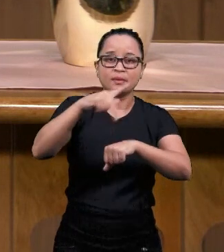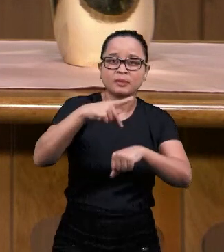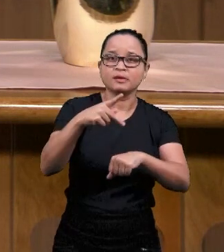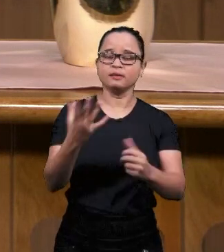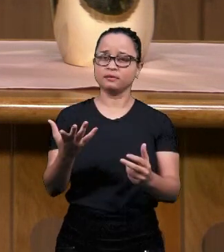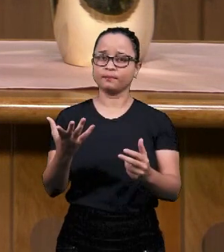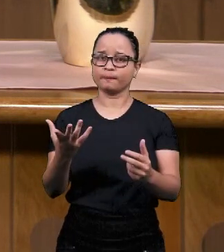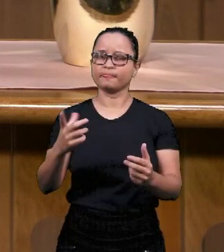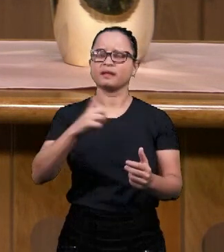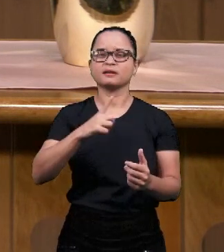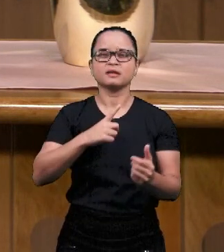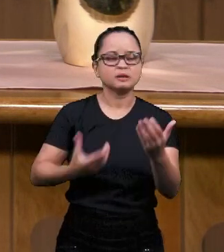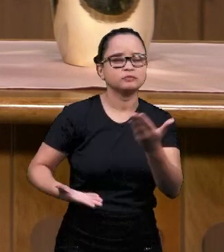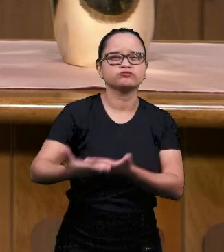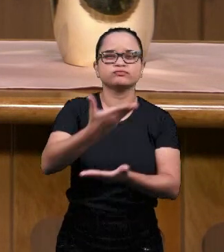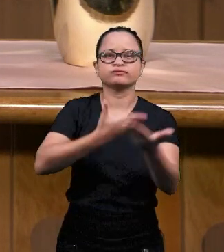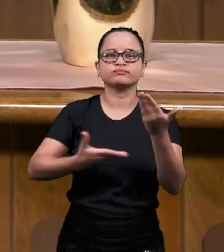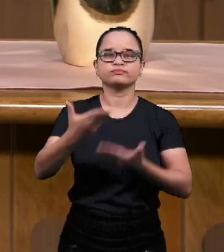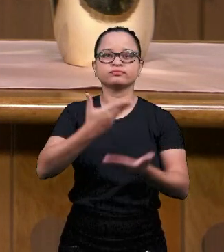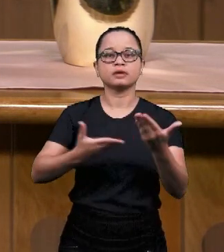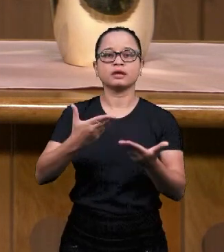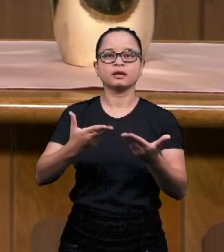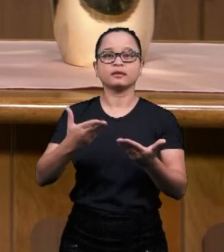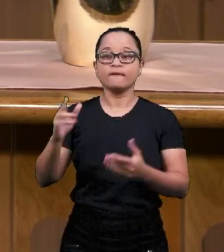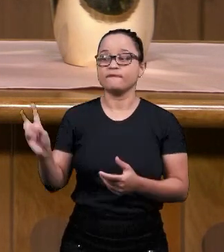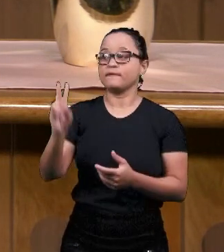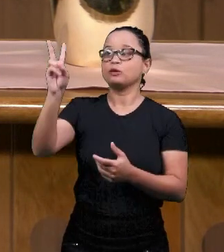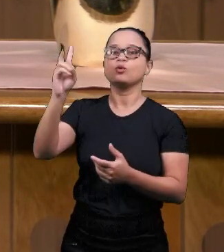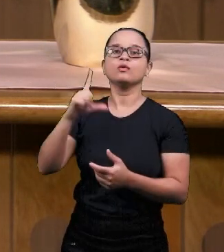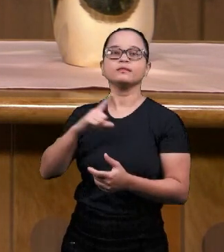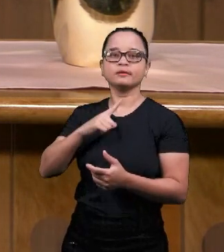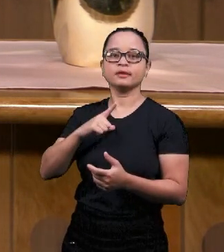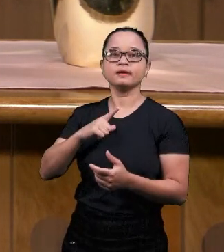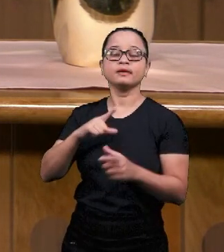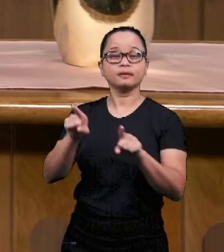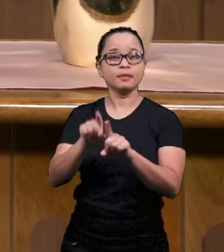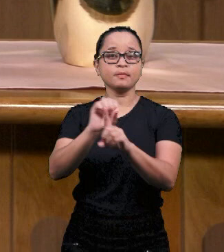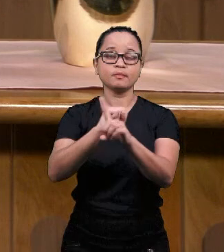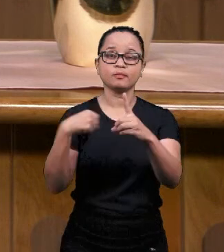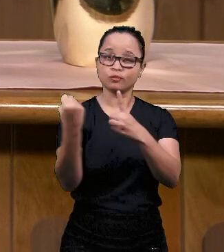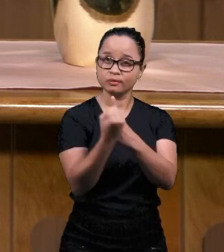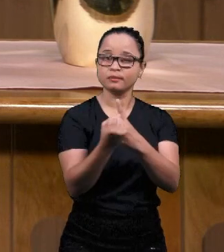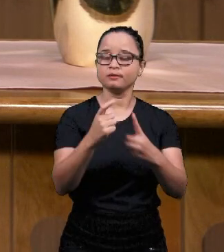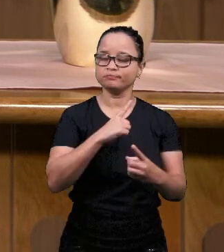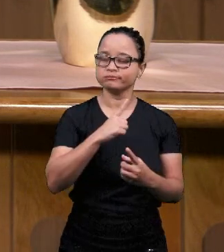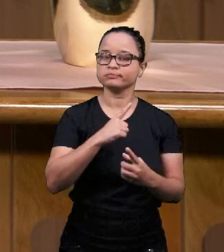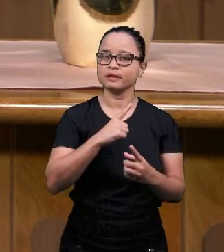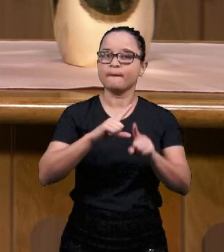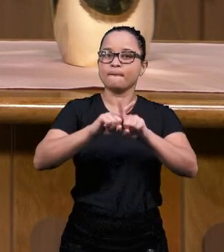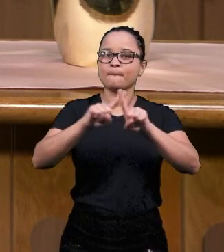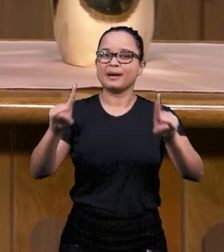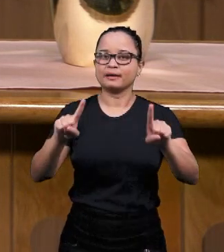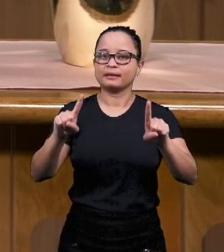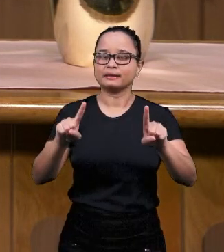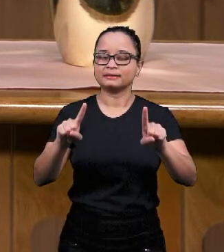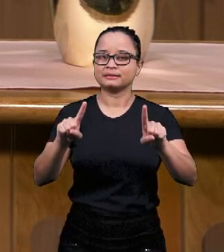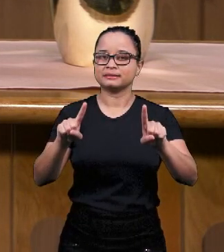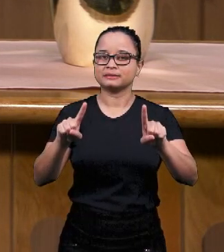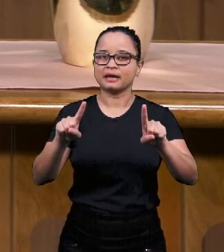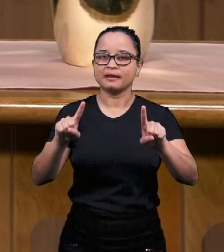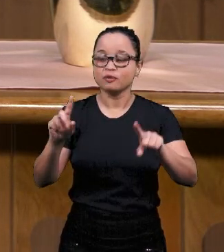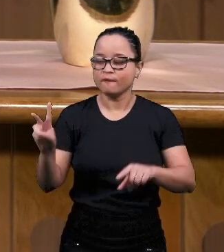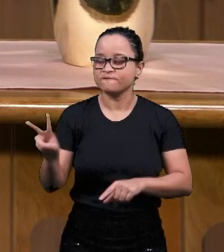нужно принимать серьезное решение, очень частное. Все то, что вовлекает вас, очень ценно даже для